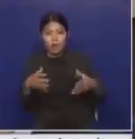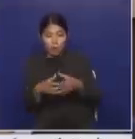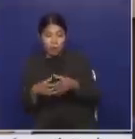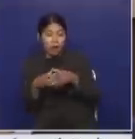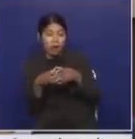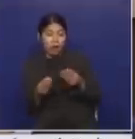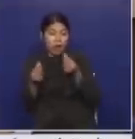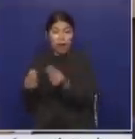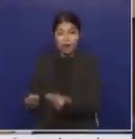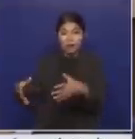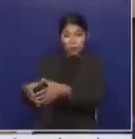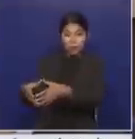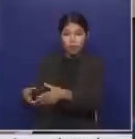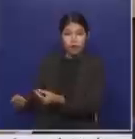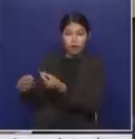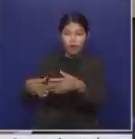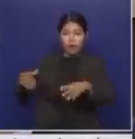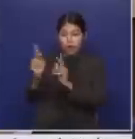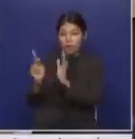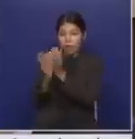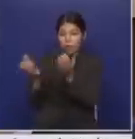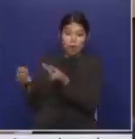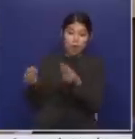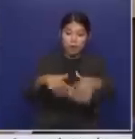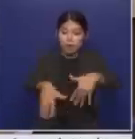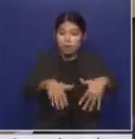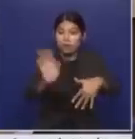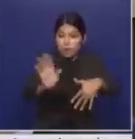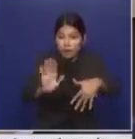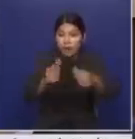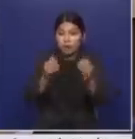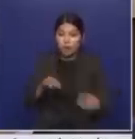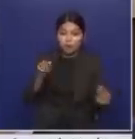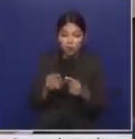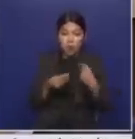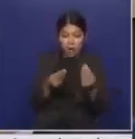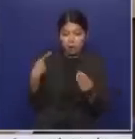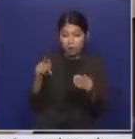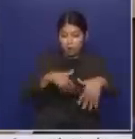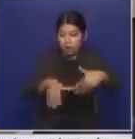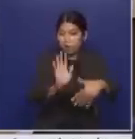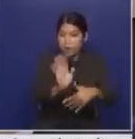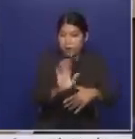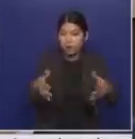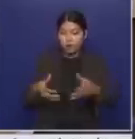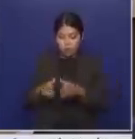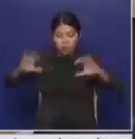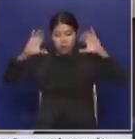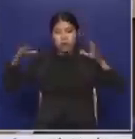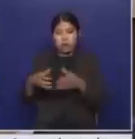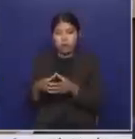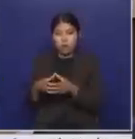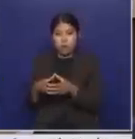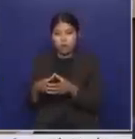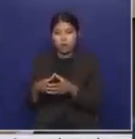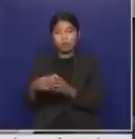ไม่ได้ออกแบบมาให้กับประชาชนไม่ได้ออกแบบมาเพื่อประชาชนรัฐบาลที่มาจากรัฐนูญฉบับนี้จึงเป็นไปไม่ได้ที่